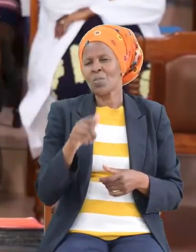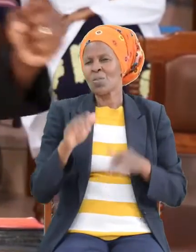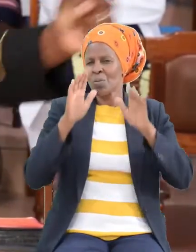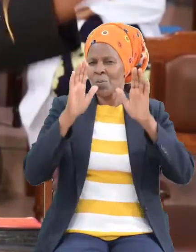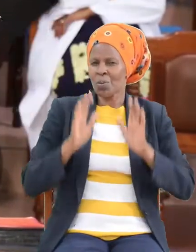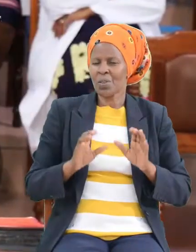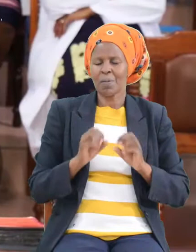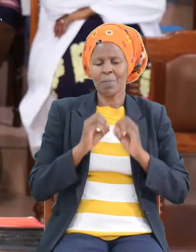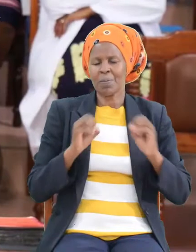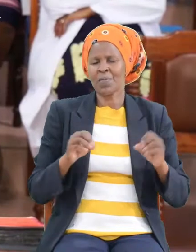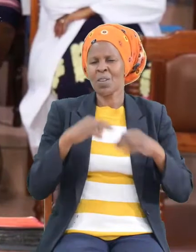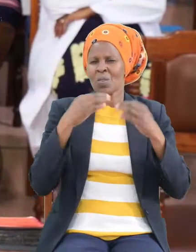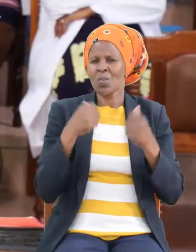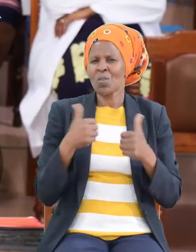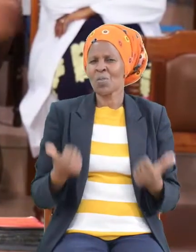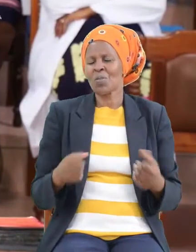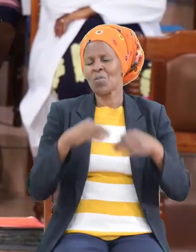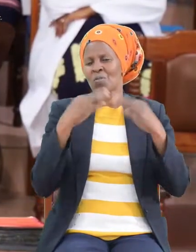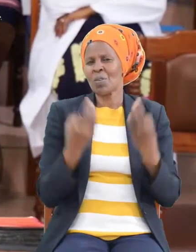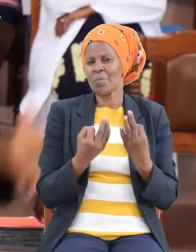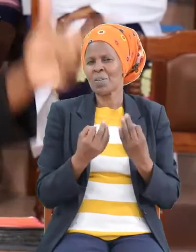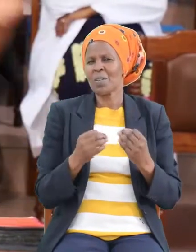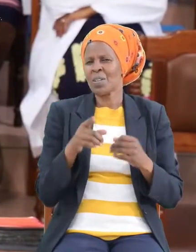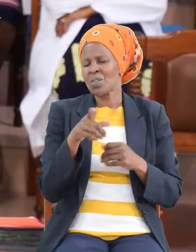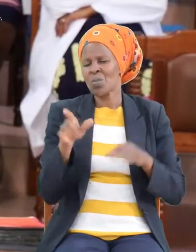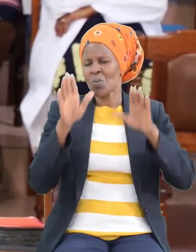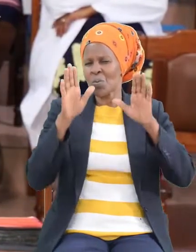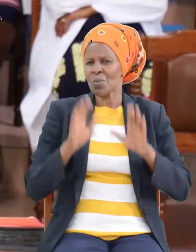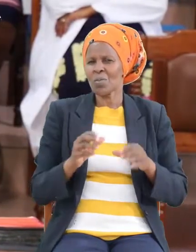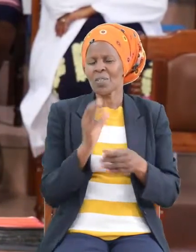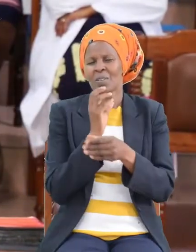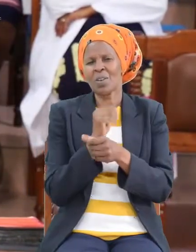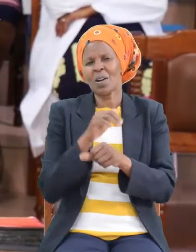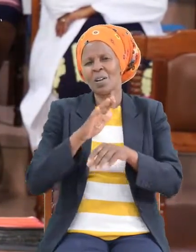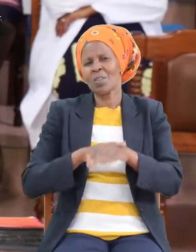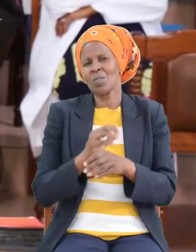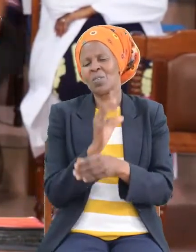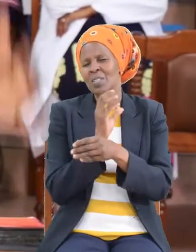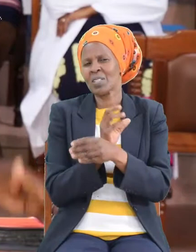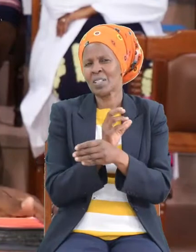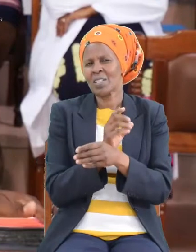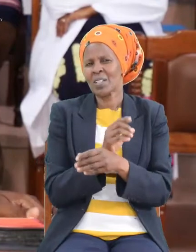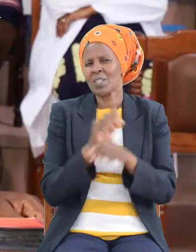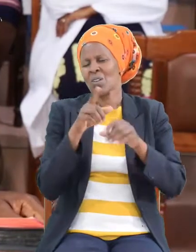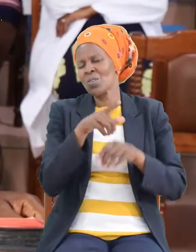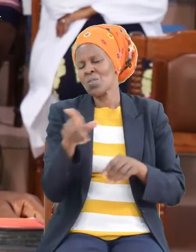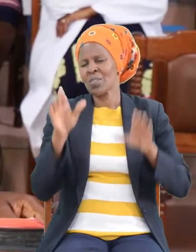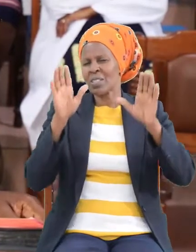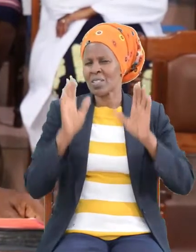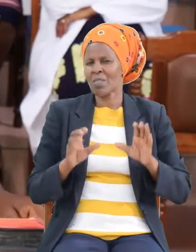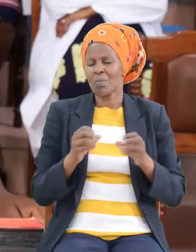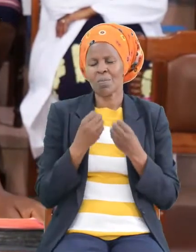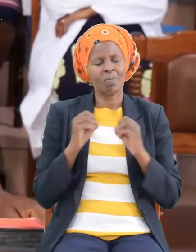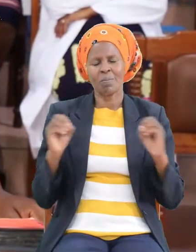familia njema sio kwa sababu wewe unastahili. Tukiwa na kanisa nzuri sio kwa sababu tunastahili, lakini ni